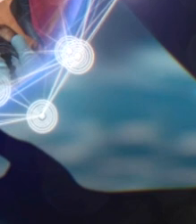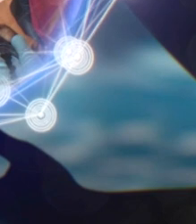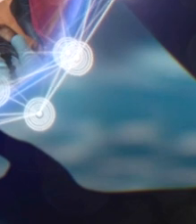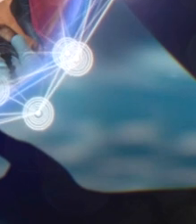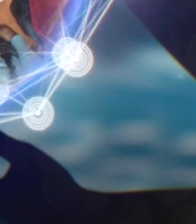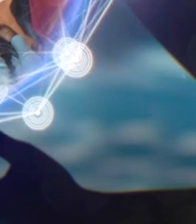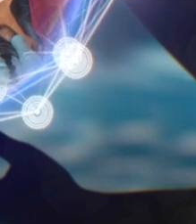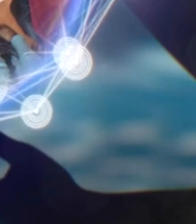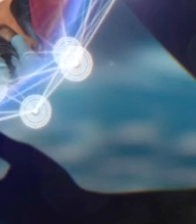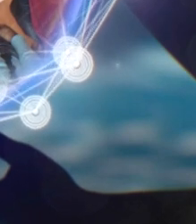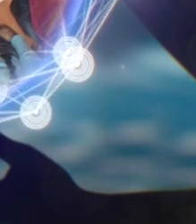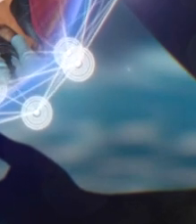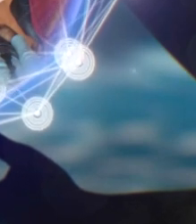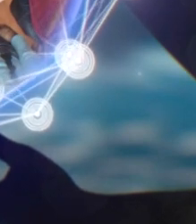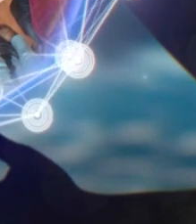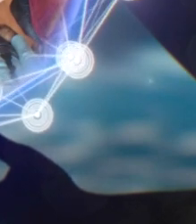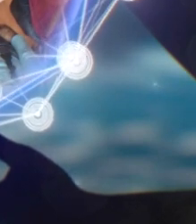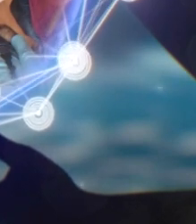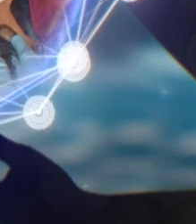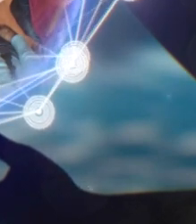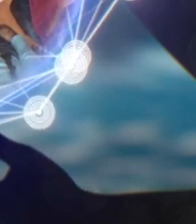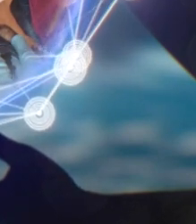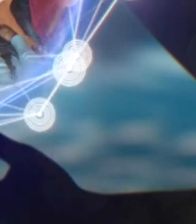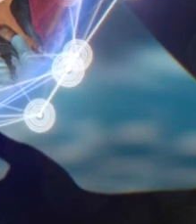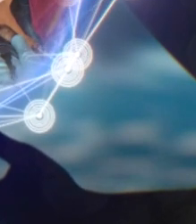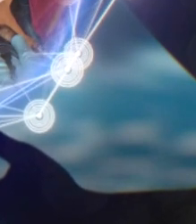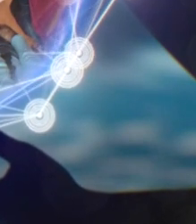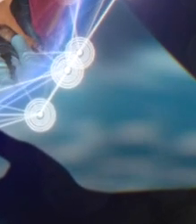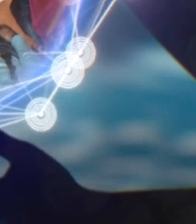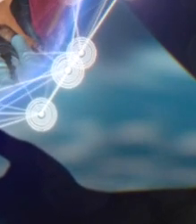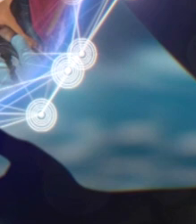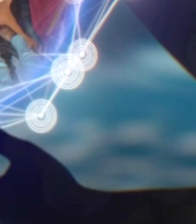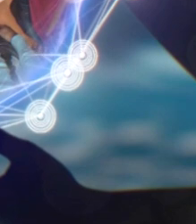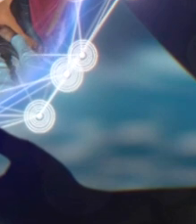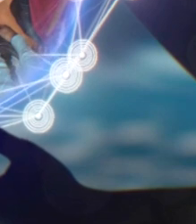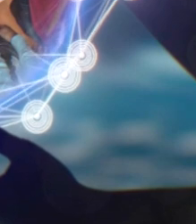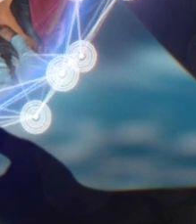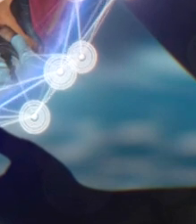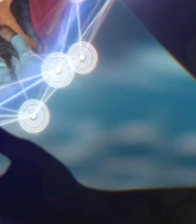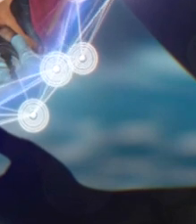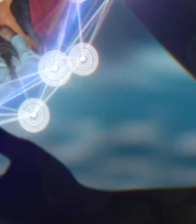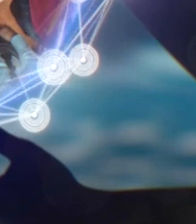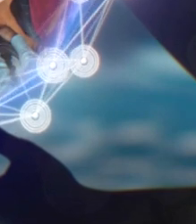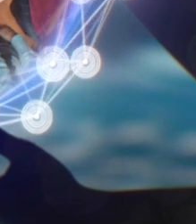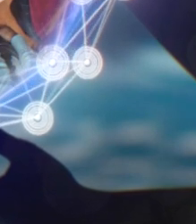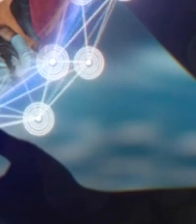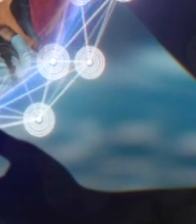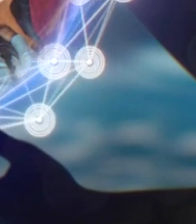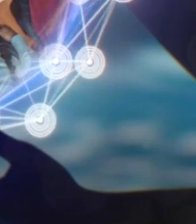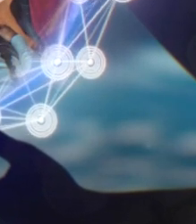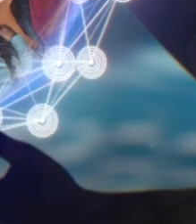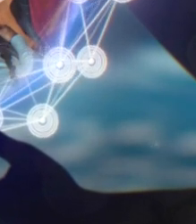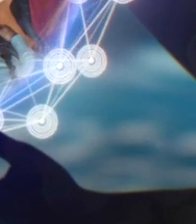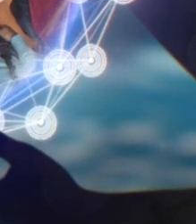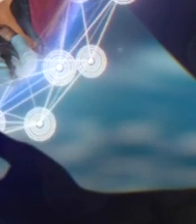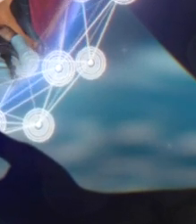συνδυάζει ανεξαρτησία, σημαντική εμπειρία και πολυμορφία. Με τη δημιουργία νέας, ευέλικτης εταιρικής δομής που αναδεικνύει την αξία